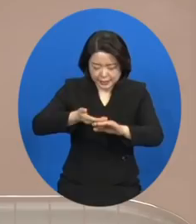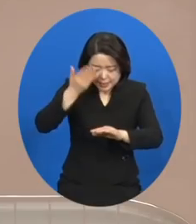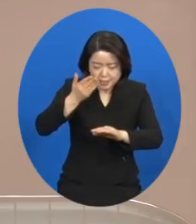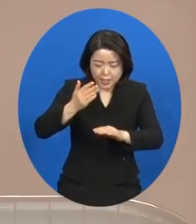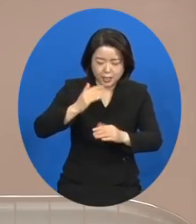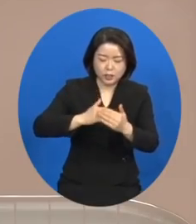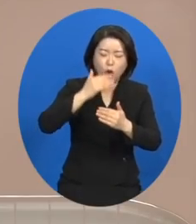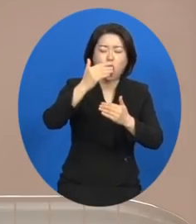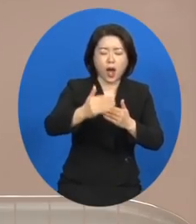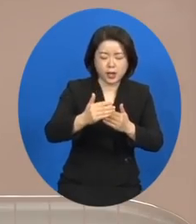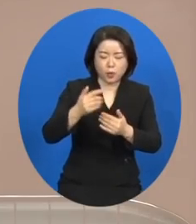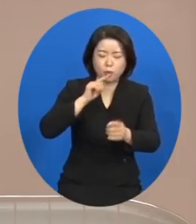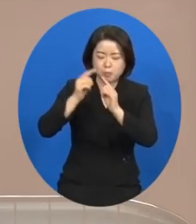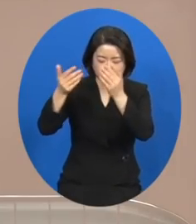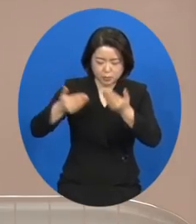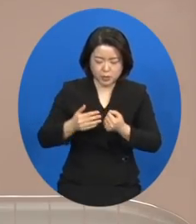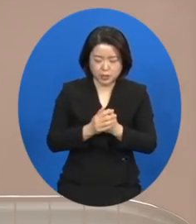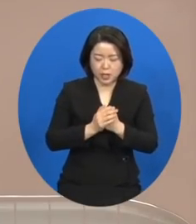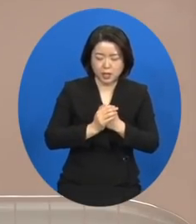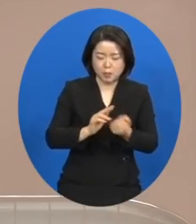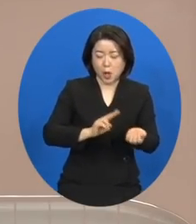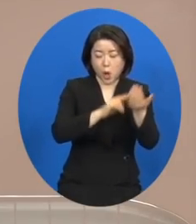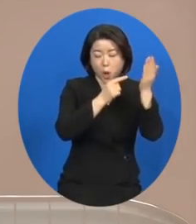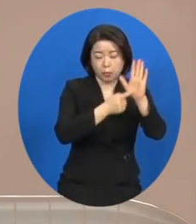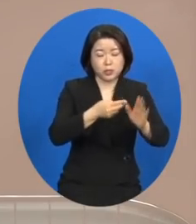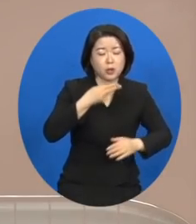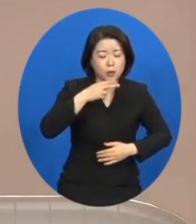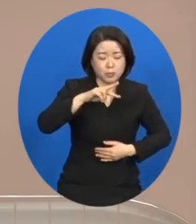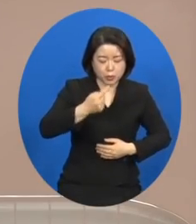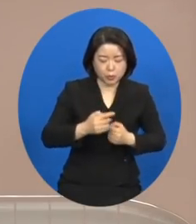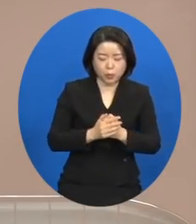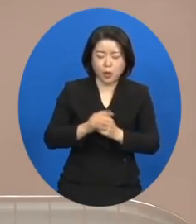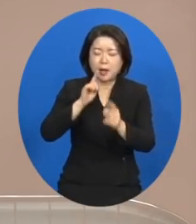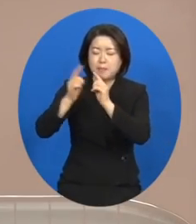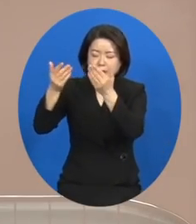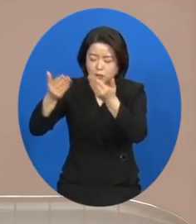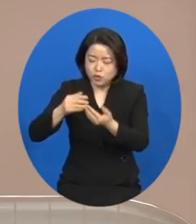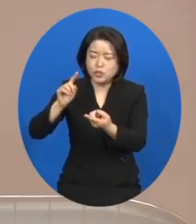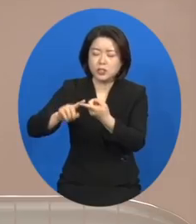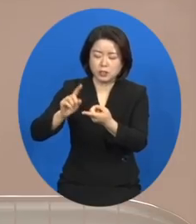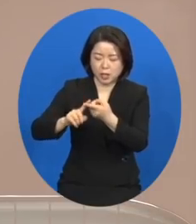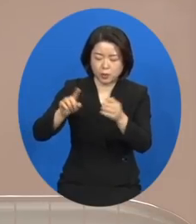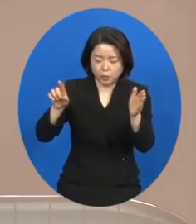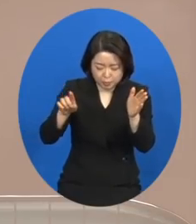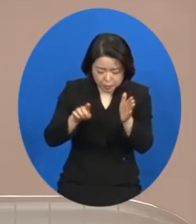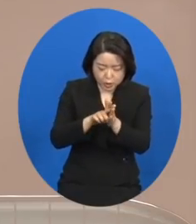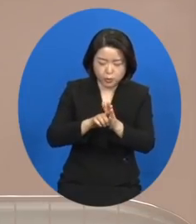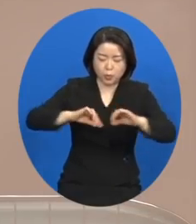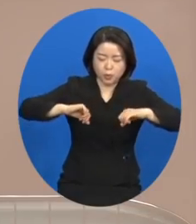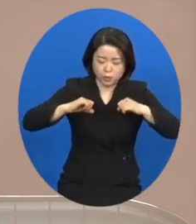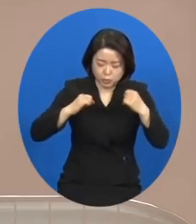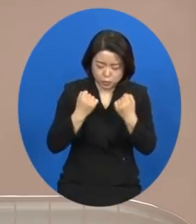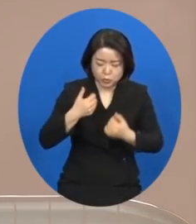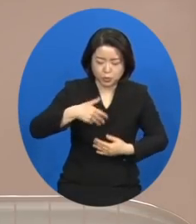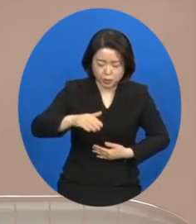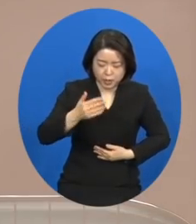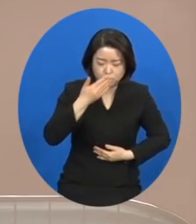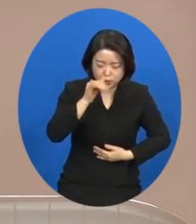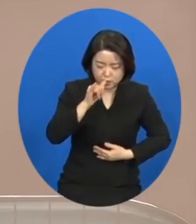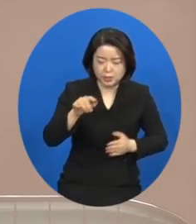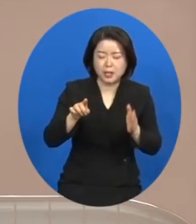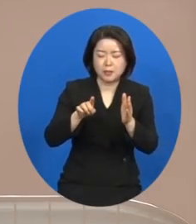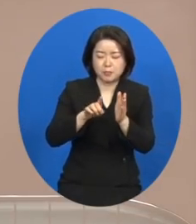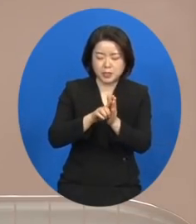없어도, 기사와 이적이 없어도 이미 내가 말씀하였기 때문에 그 말씀을 믿고 순종해 나갈 수 있는 그